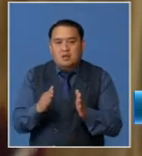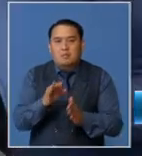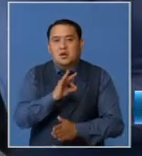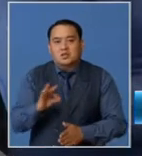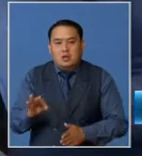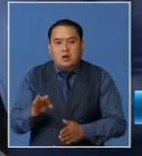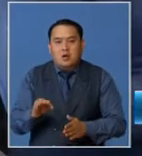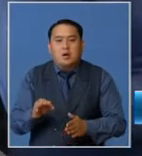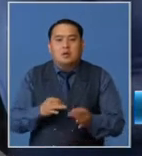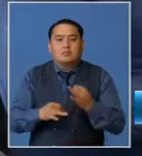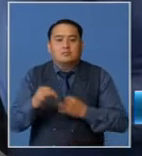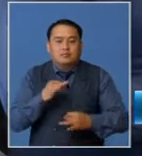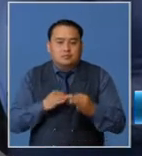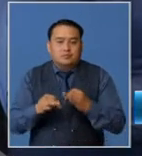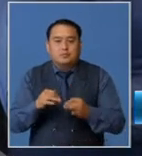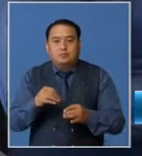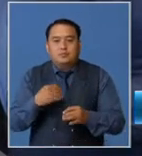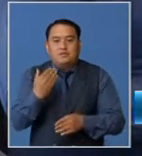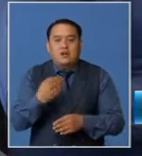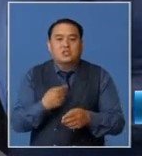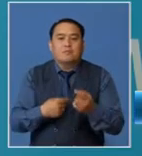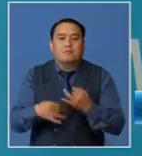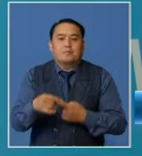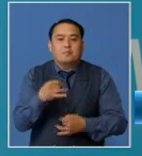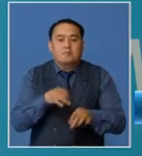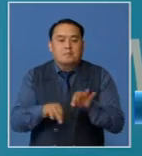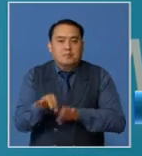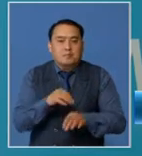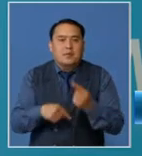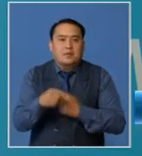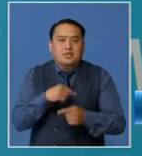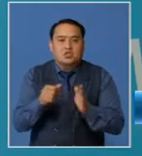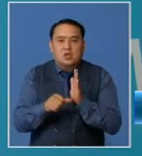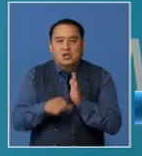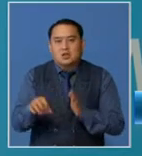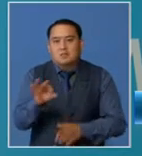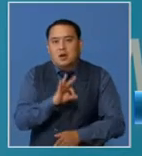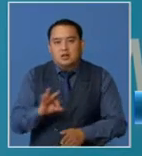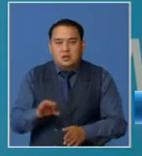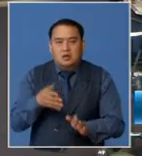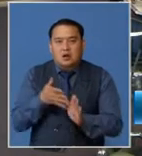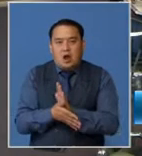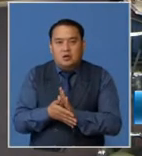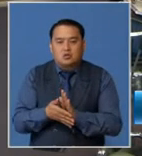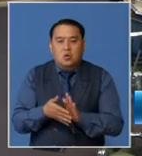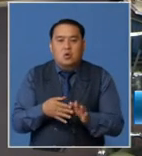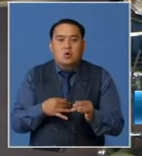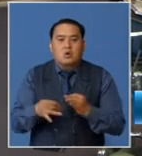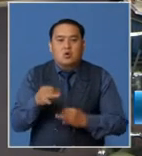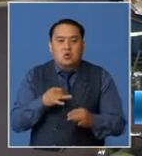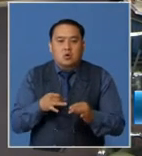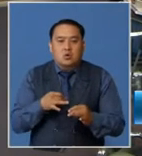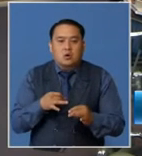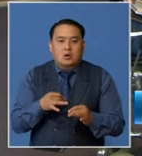ставкам, проводит онлайн-диагностику вашего бизнеса, а также возмещает 60% от стоимости расходов на консалтинговые